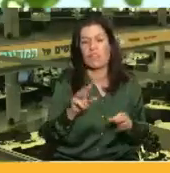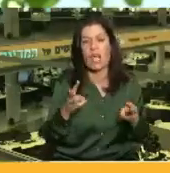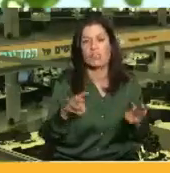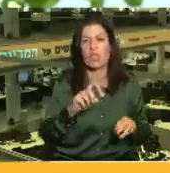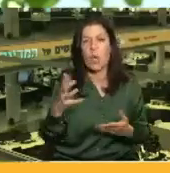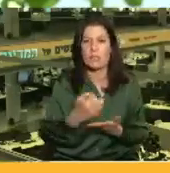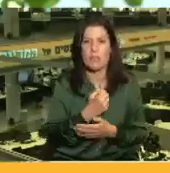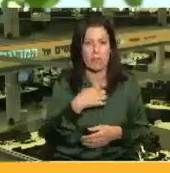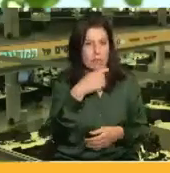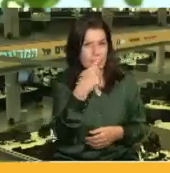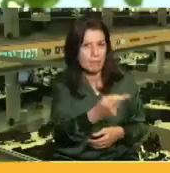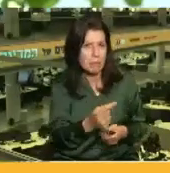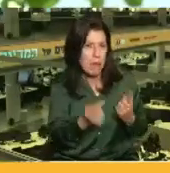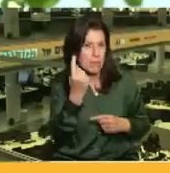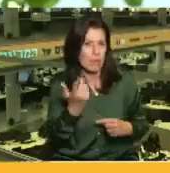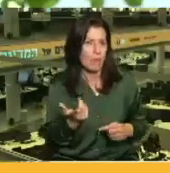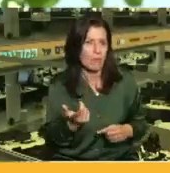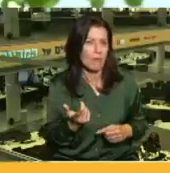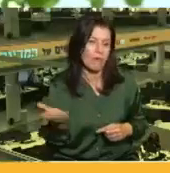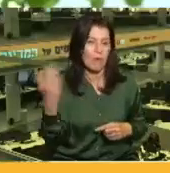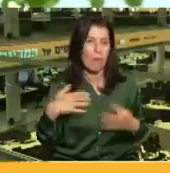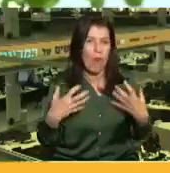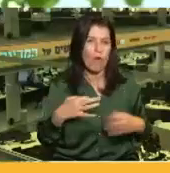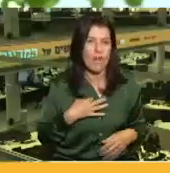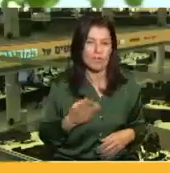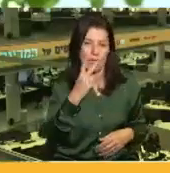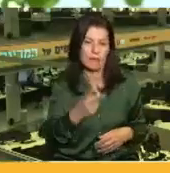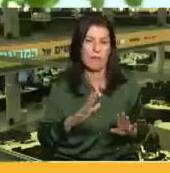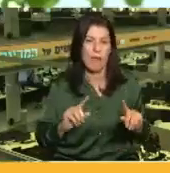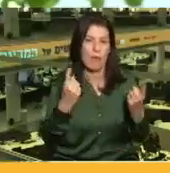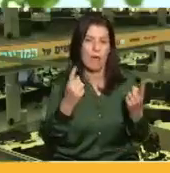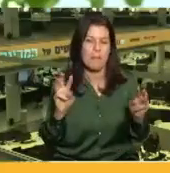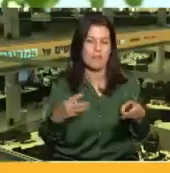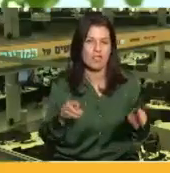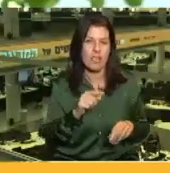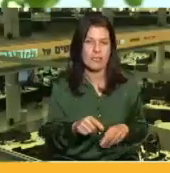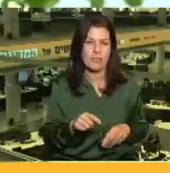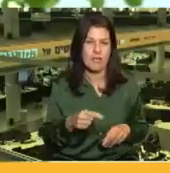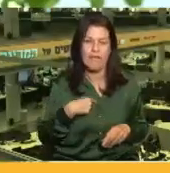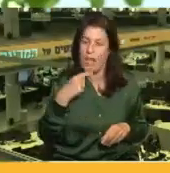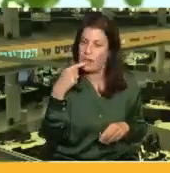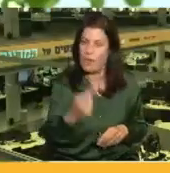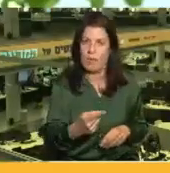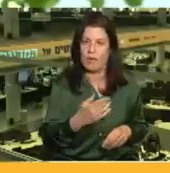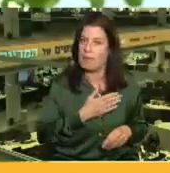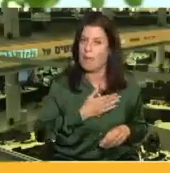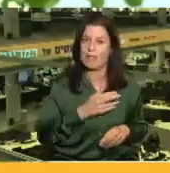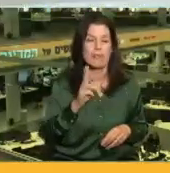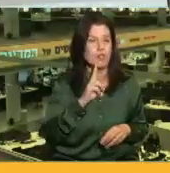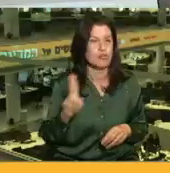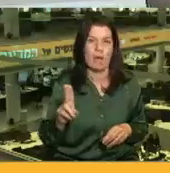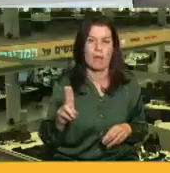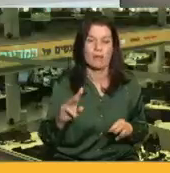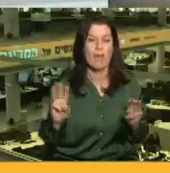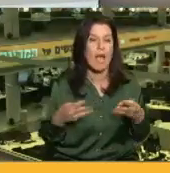הצליח? בוא להופעה שלי, בוא תראה מה קורה בשיר הזה. ואני אומרת לכם פה, ואני נשבעת. אז מה את בעצם אומרת? תראו, מה את